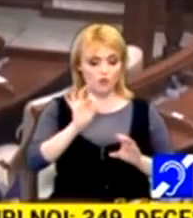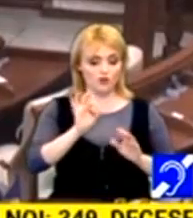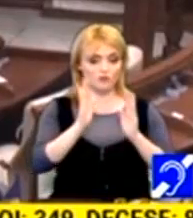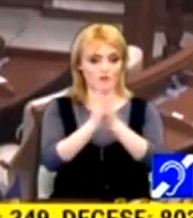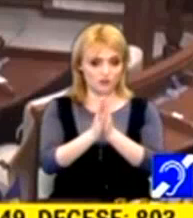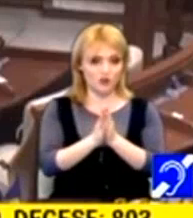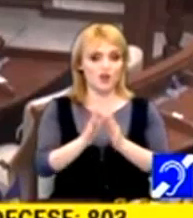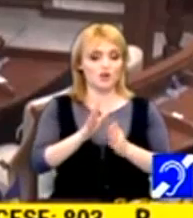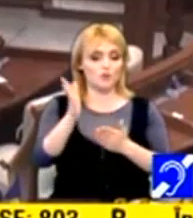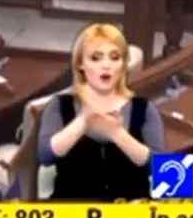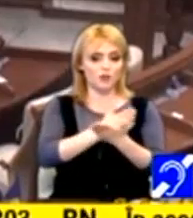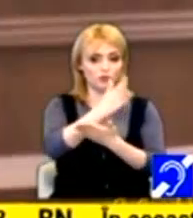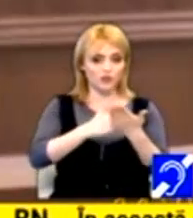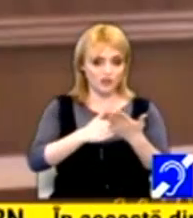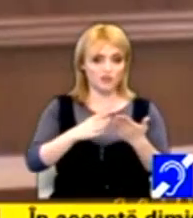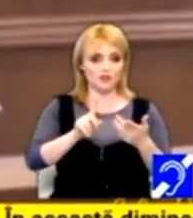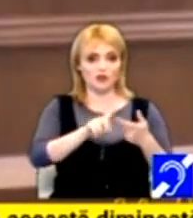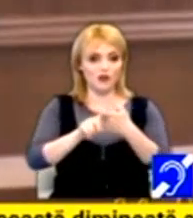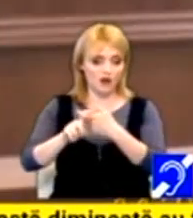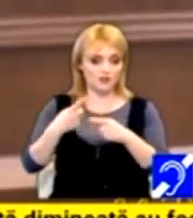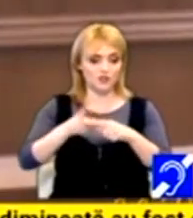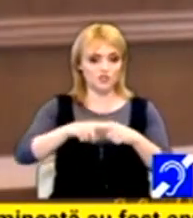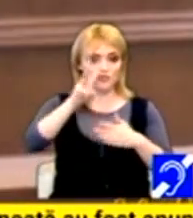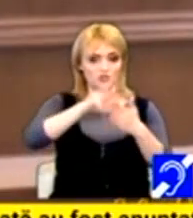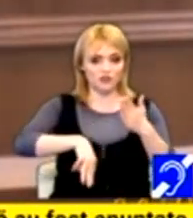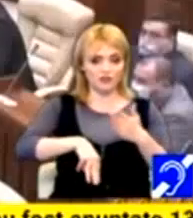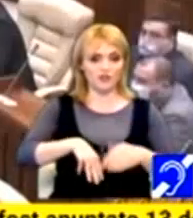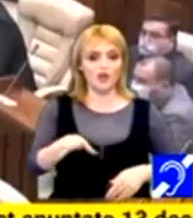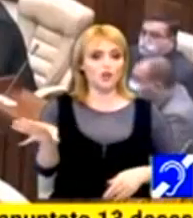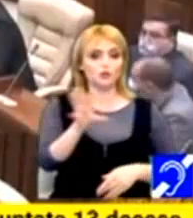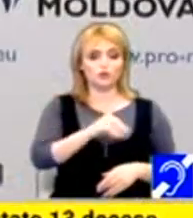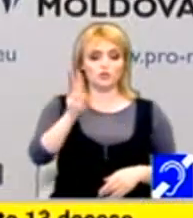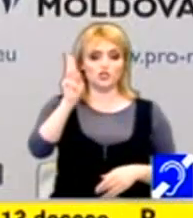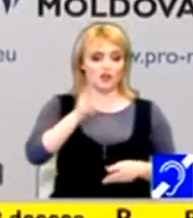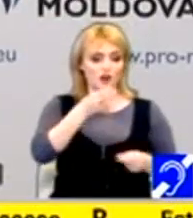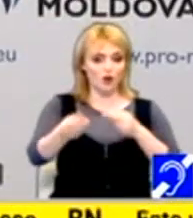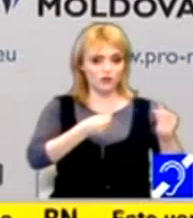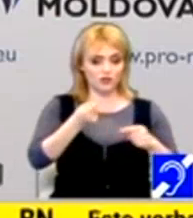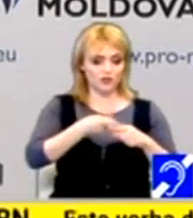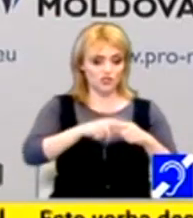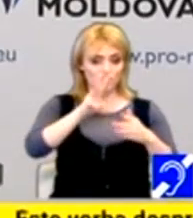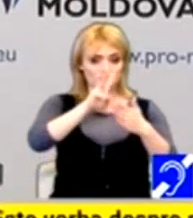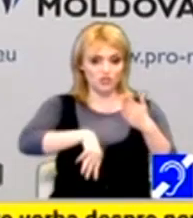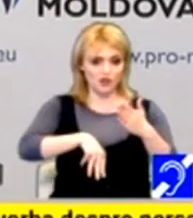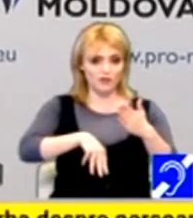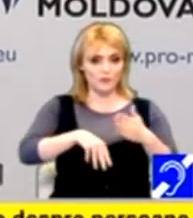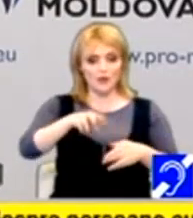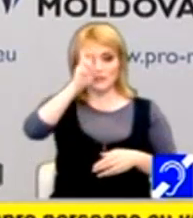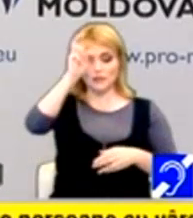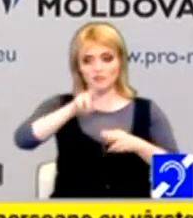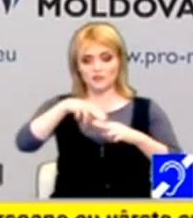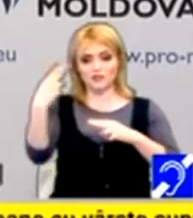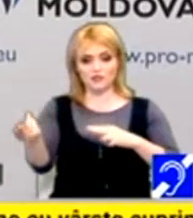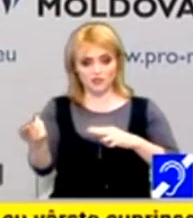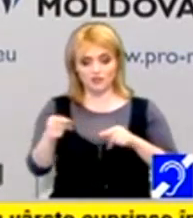declararea amnistiei legate de aceste sancțiuni. Toți cei care au achitat deja amenda, statul se le restituie